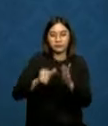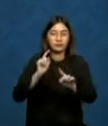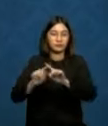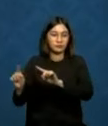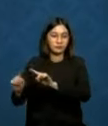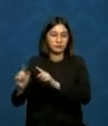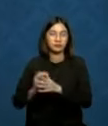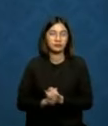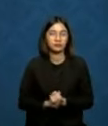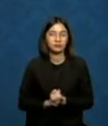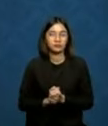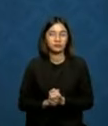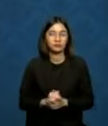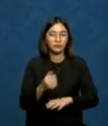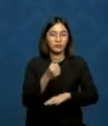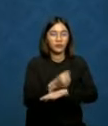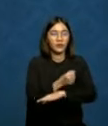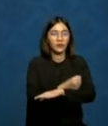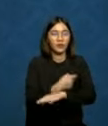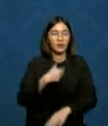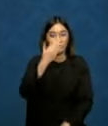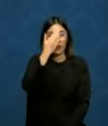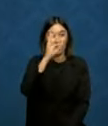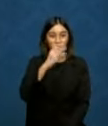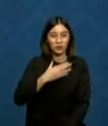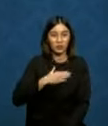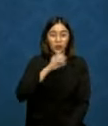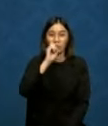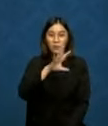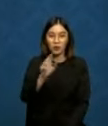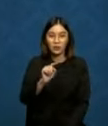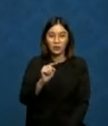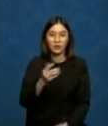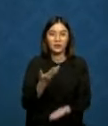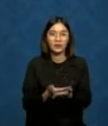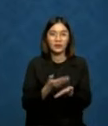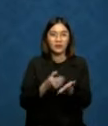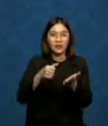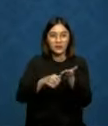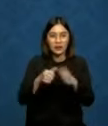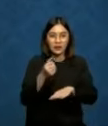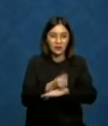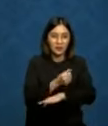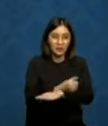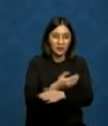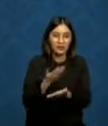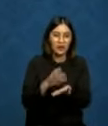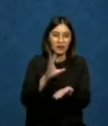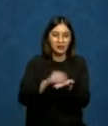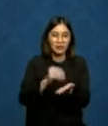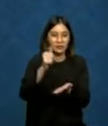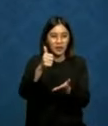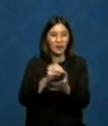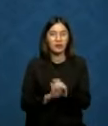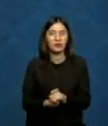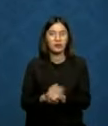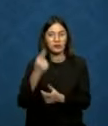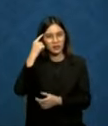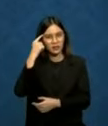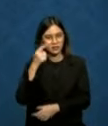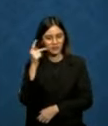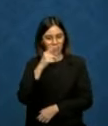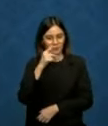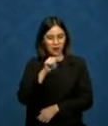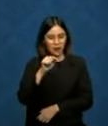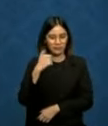ๆจากรายงานหน้า 6ที่ผมบอกตะกี้เนี่ยครับว่าค่าธรรมเนียมยังเก็บได้สูงและรอื่นยังสูงเนี่ยมันน่าจะแปลกๆ